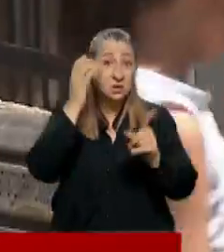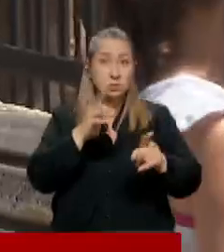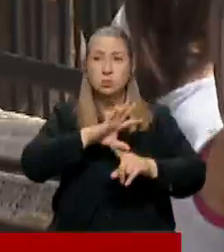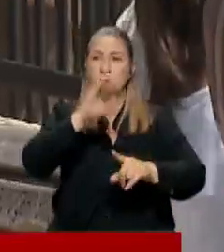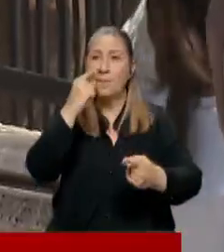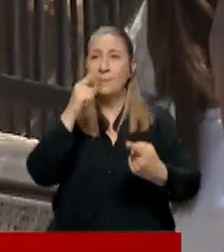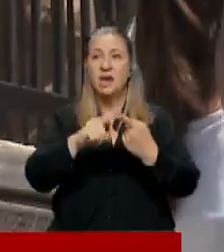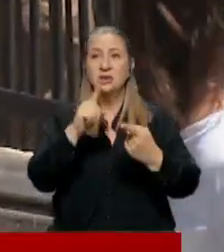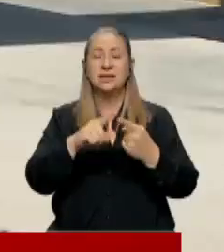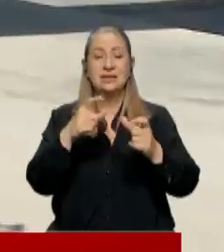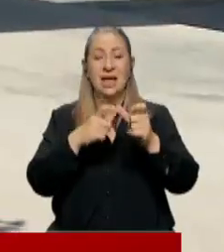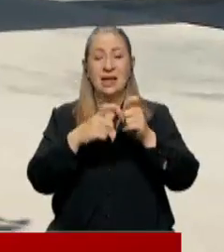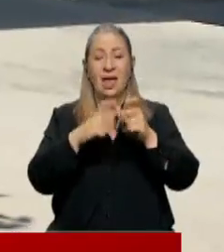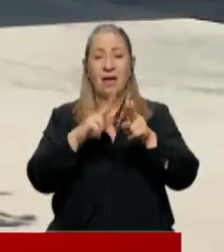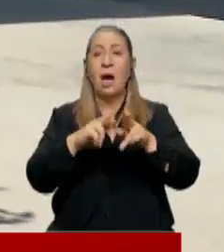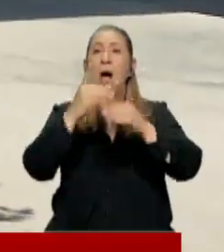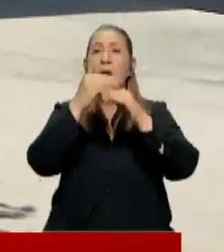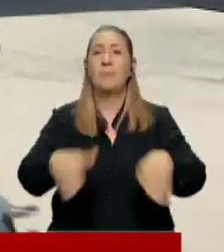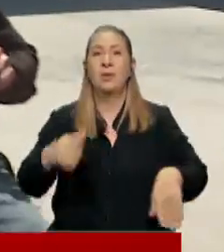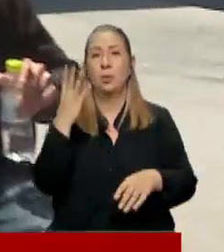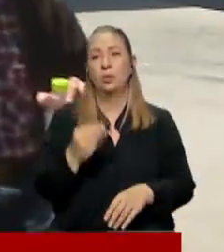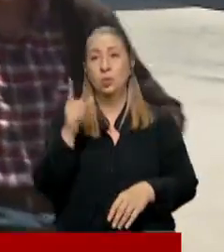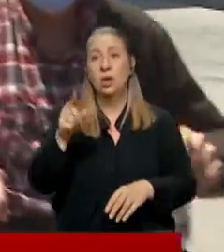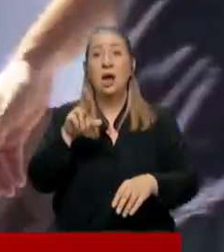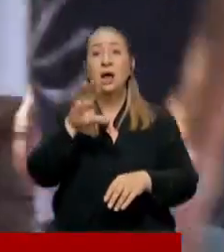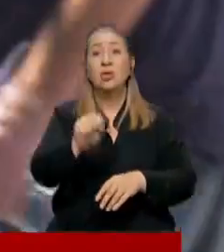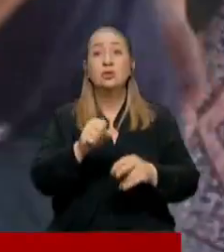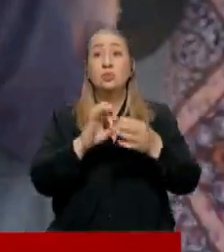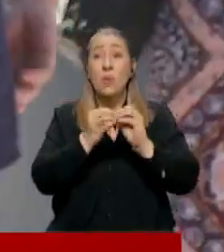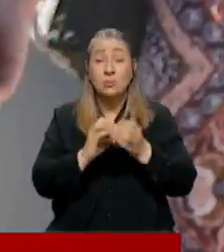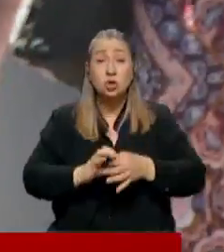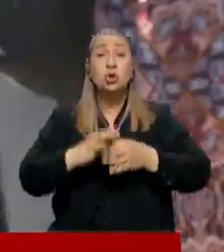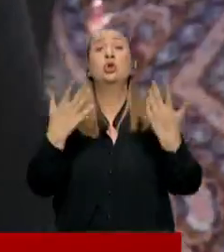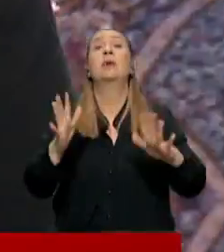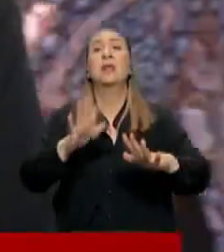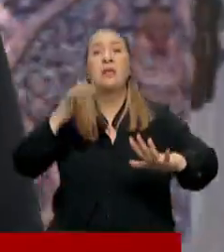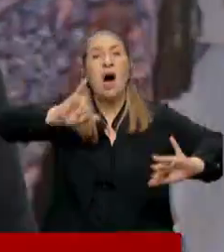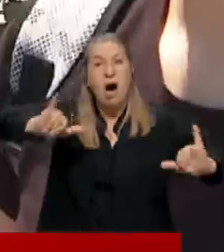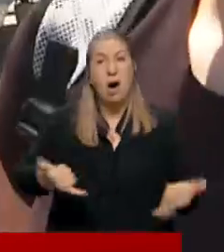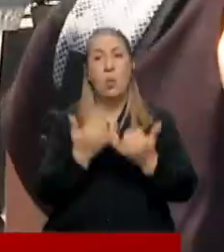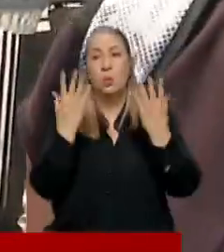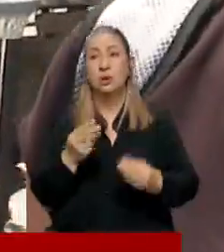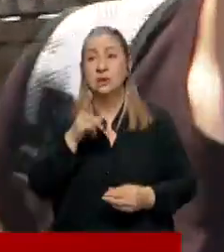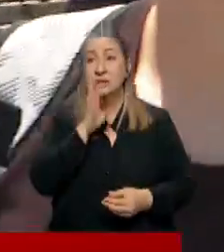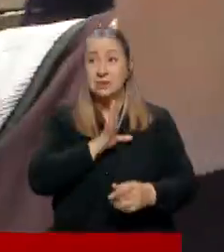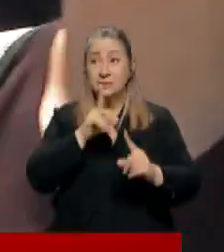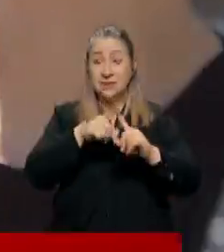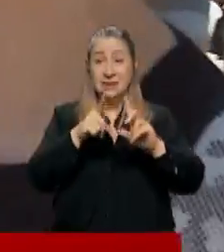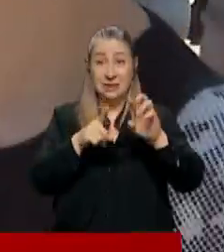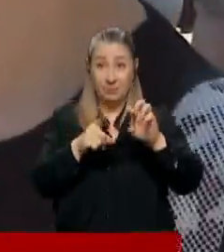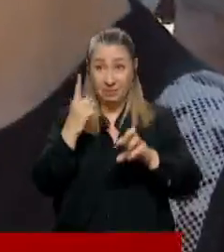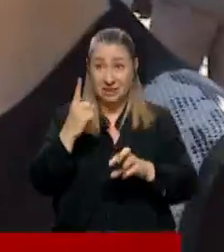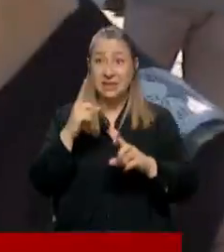tüm branşlarda SGK'lılara kapandı. Randevu sorunu çözülmek bir yana daha da derinleşti. Kızım tip 1